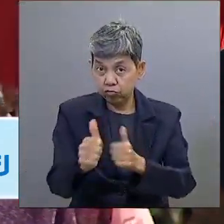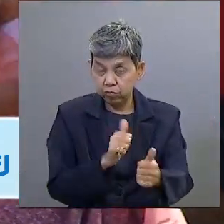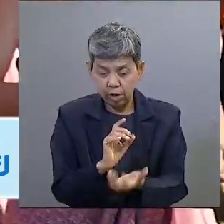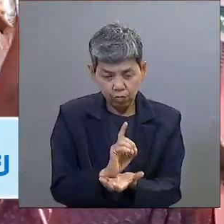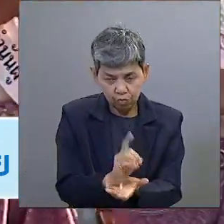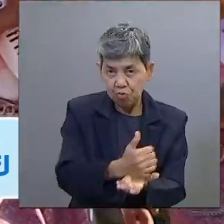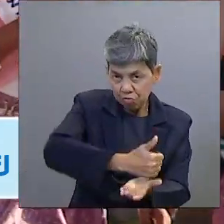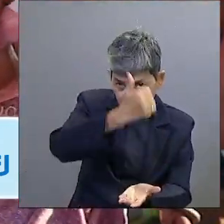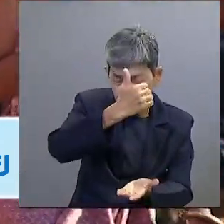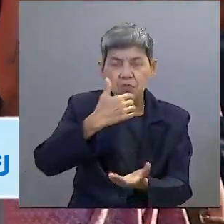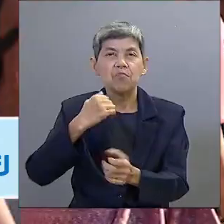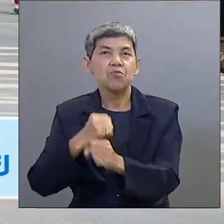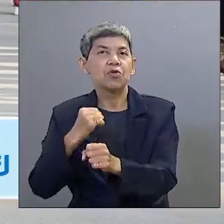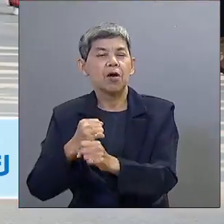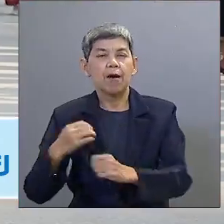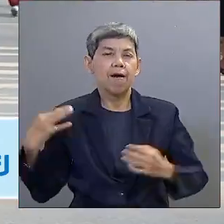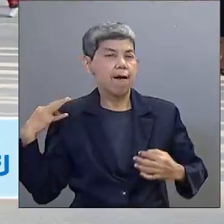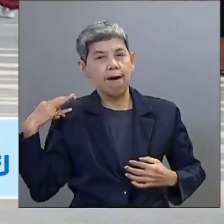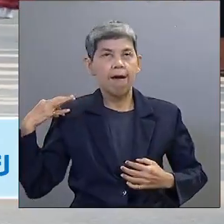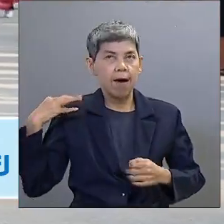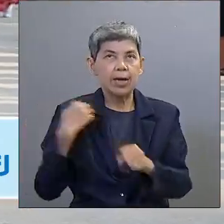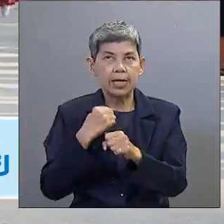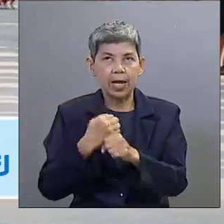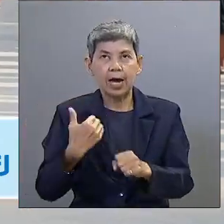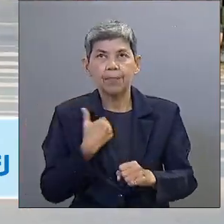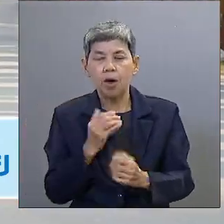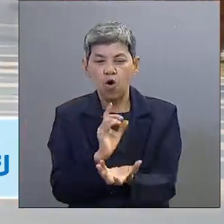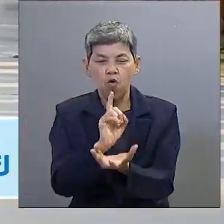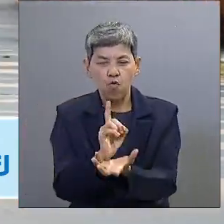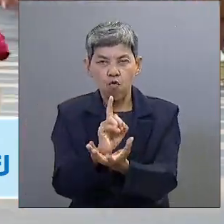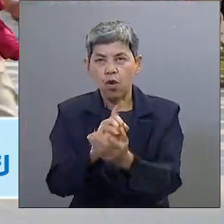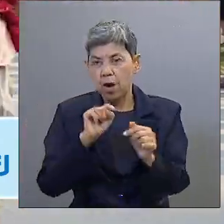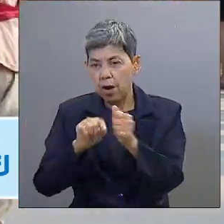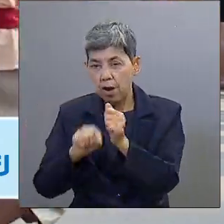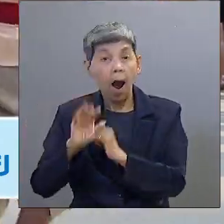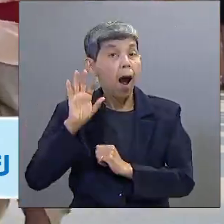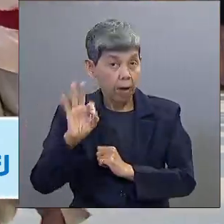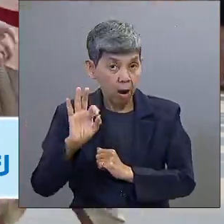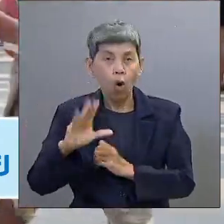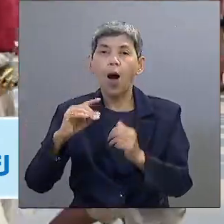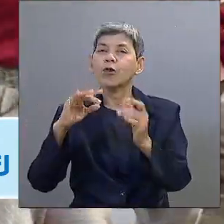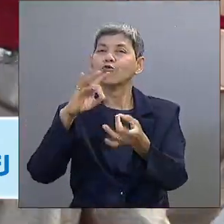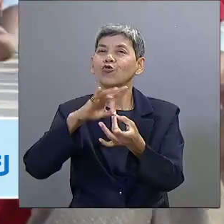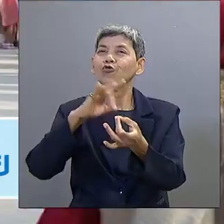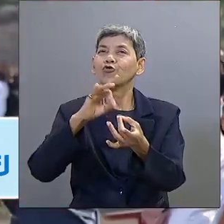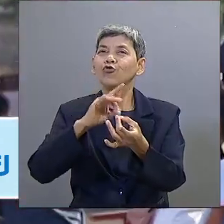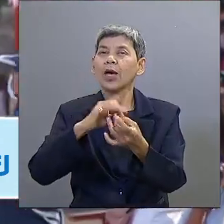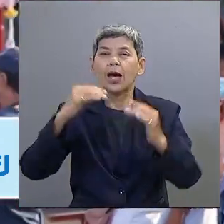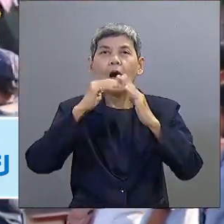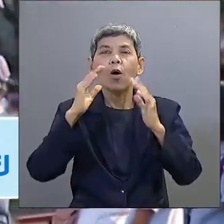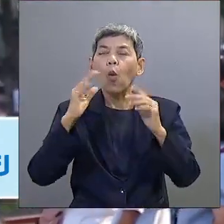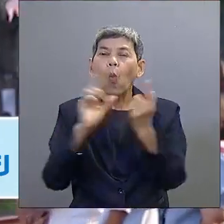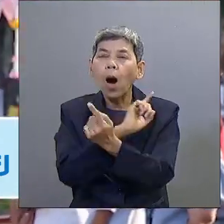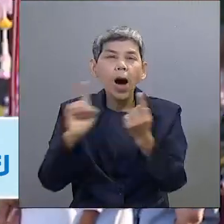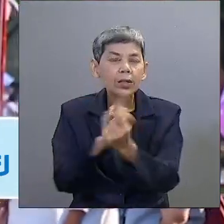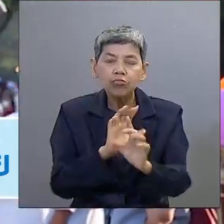งขบวนผู้เข้าประกวดนางนพมาศรวมไปถึงขบวนกระทงใหญ่ของทั้ง9อำเภอในจังหวัดสุโขทัยและขบวนแห่วัฒนธรรมประเพ